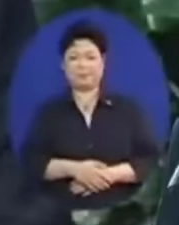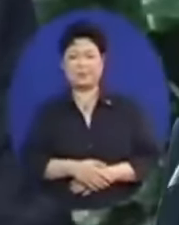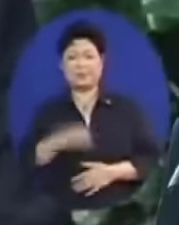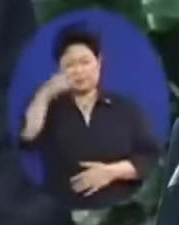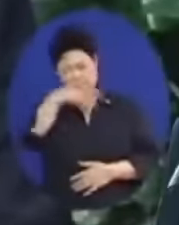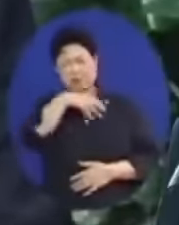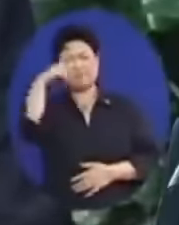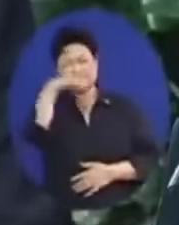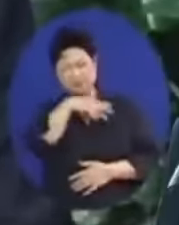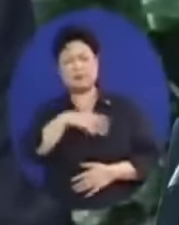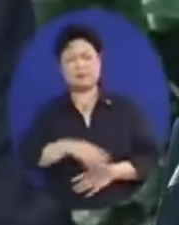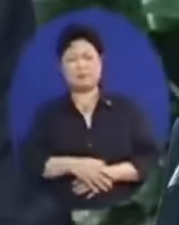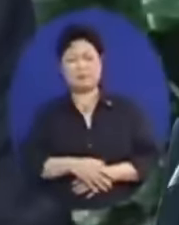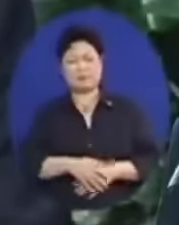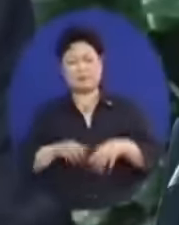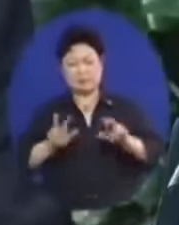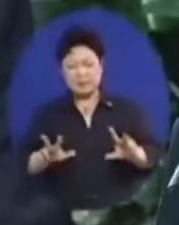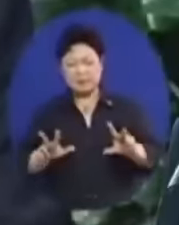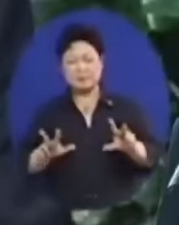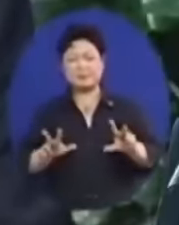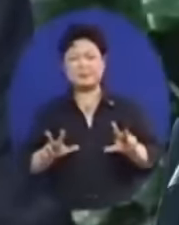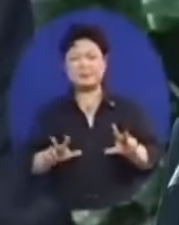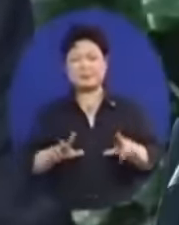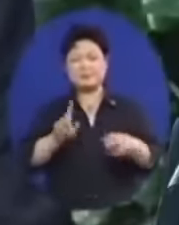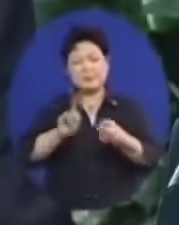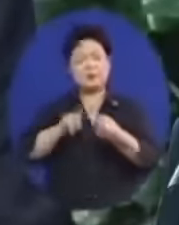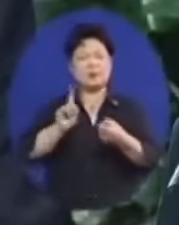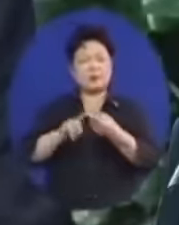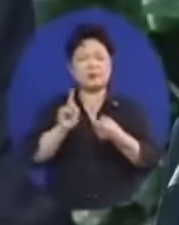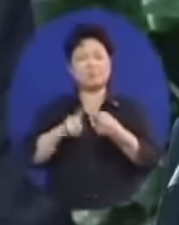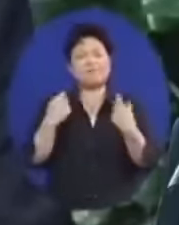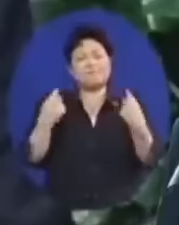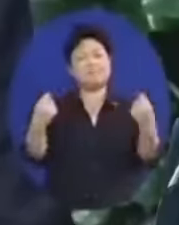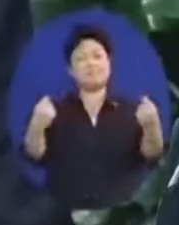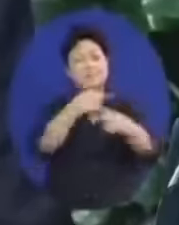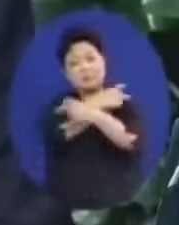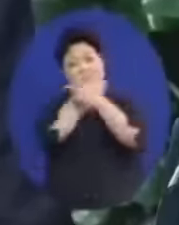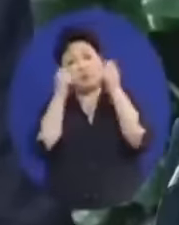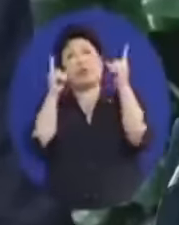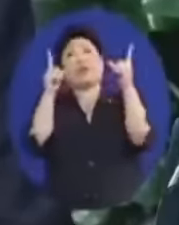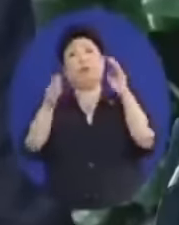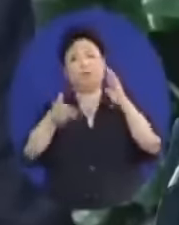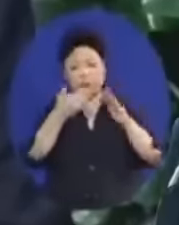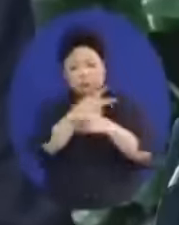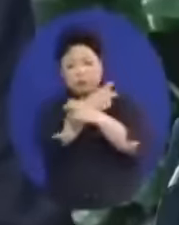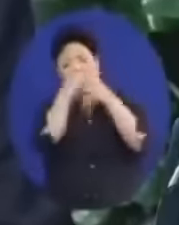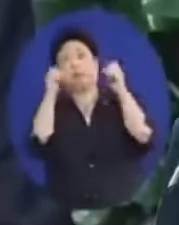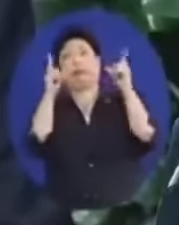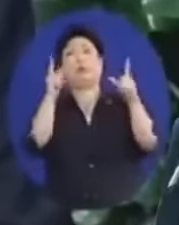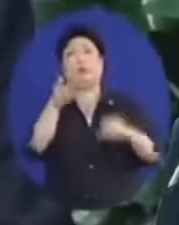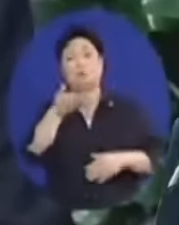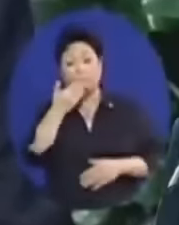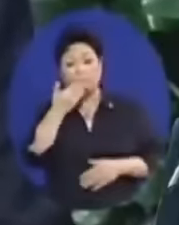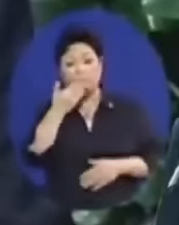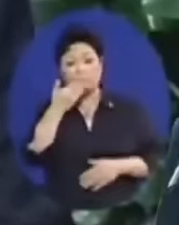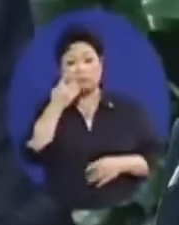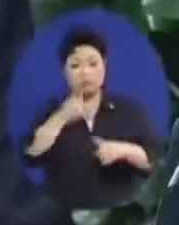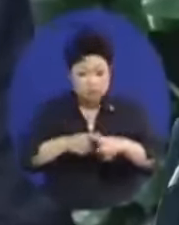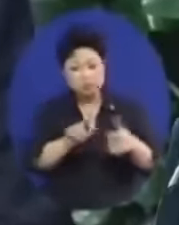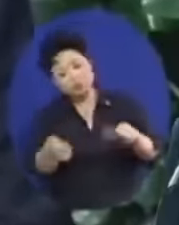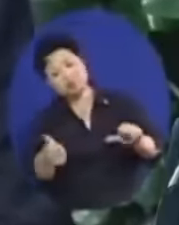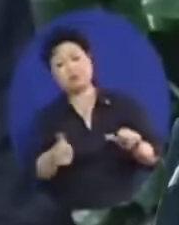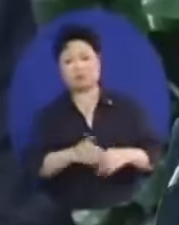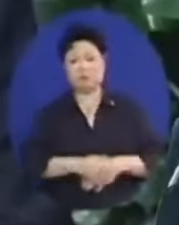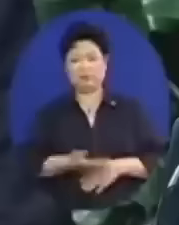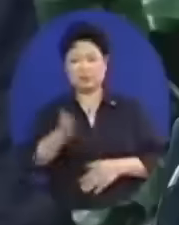그저 현실에 잡혀서 자고 깨고 먹고 자고 깨고 먹고 하다 그냥 죽는 거예요.